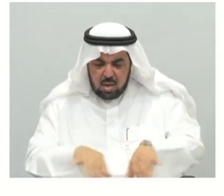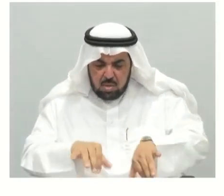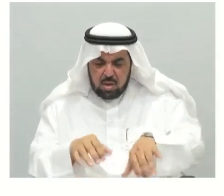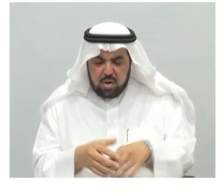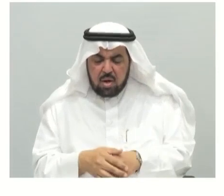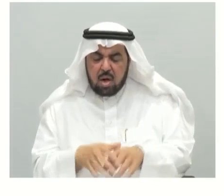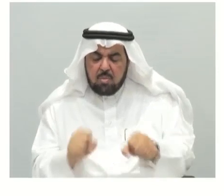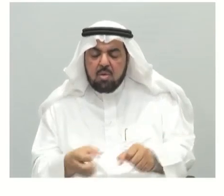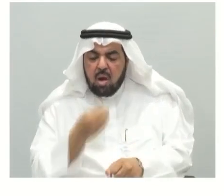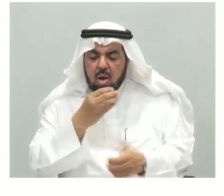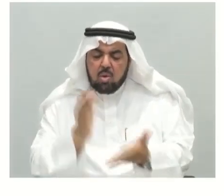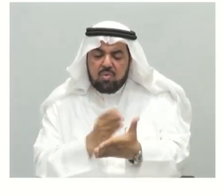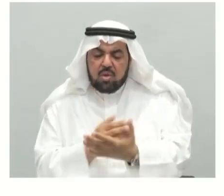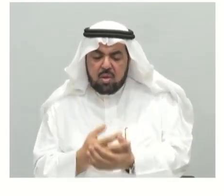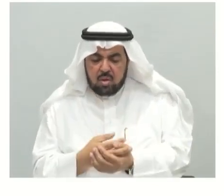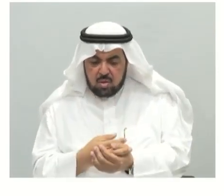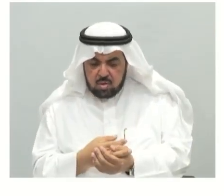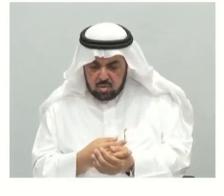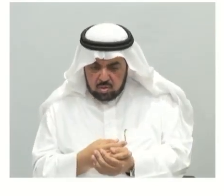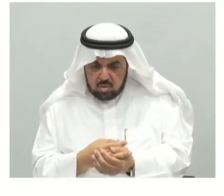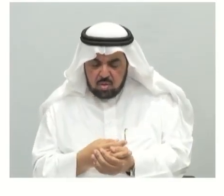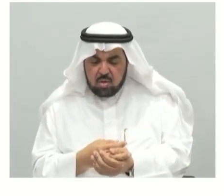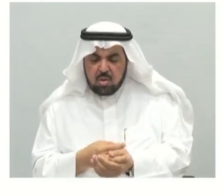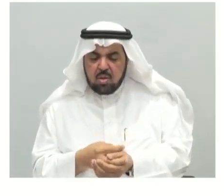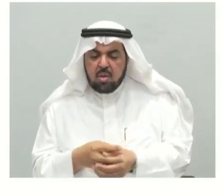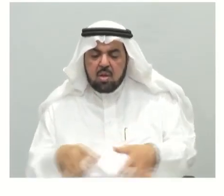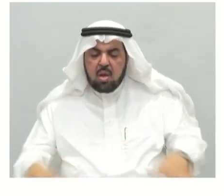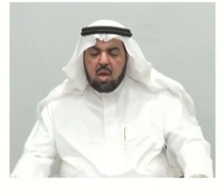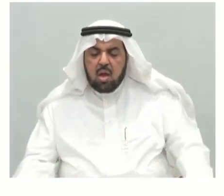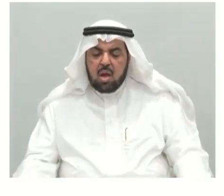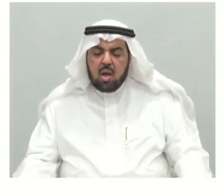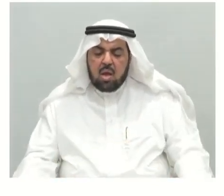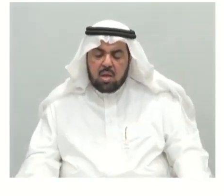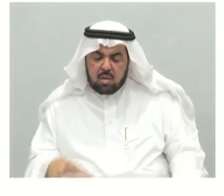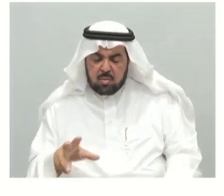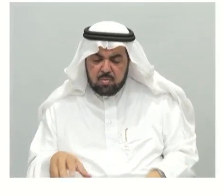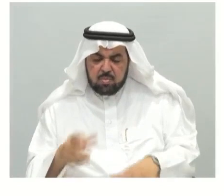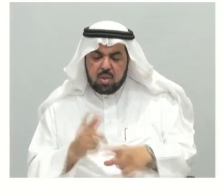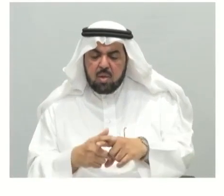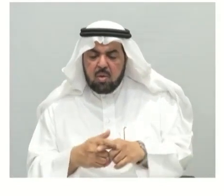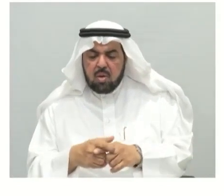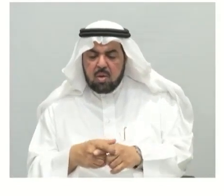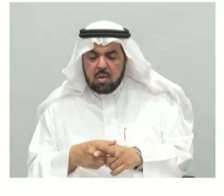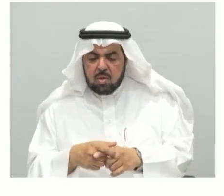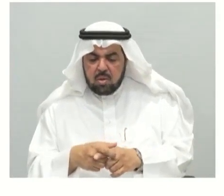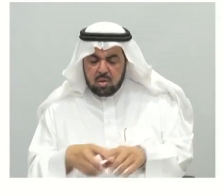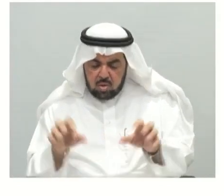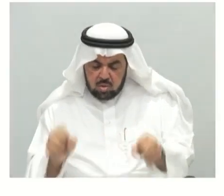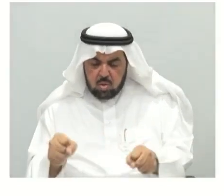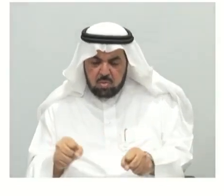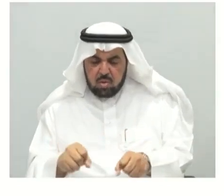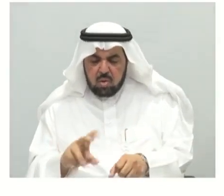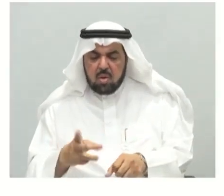بالغذاء وتفتيته فنلاحظ هنا القدمان الكبيتانو التي